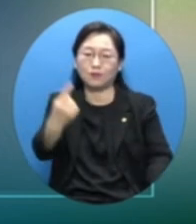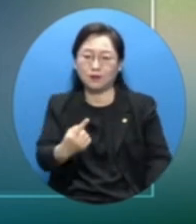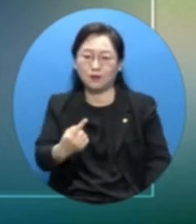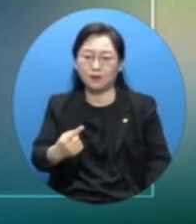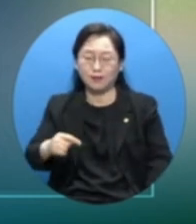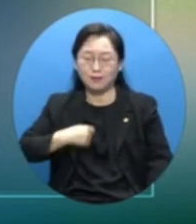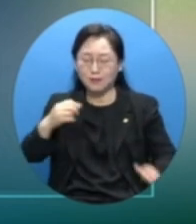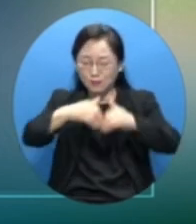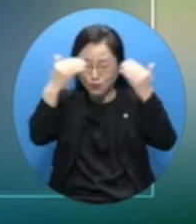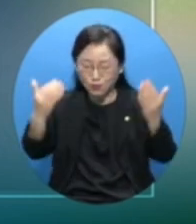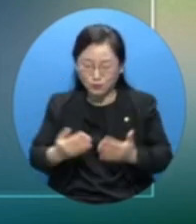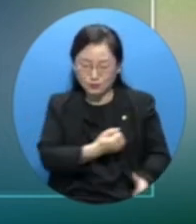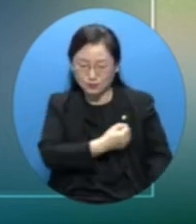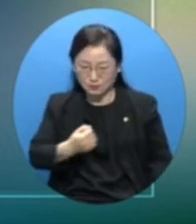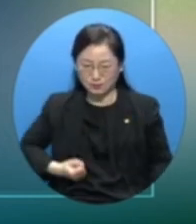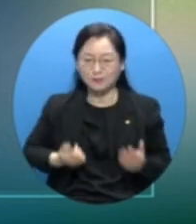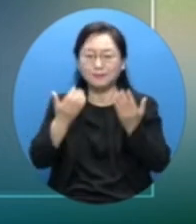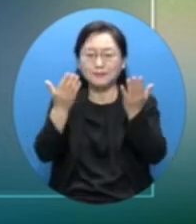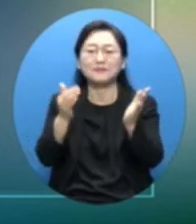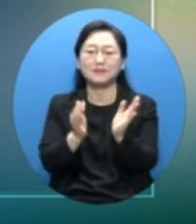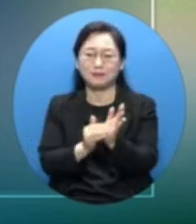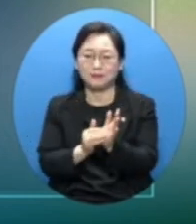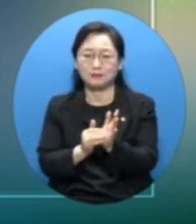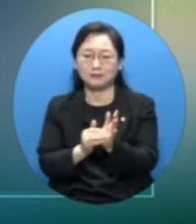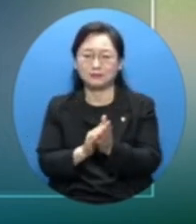모든 것을 다 희생했습니다.